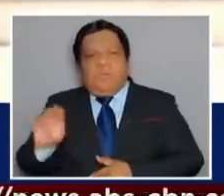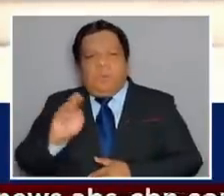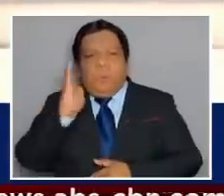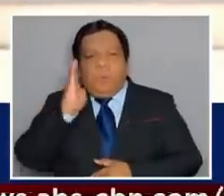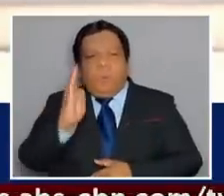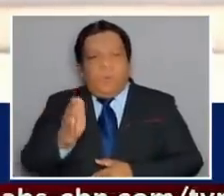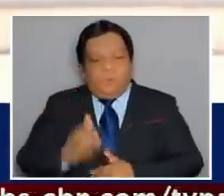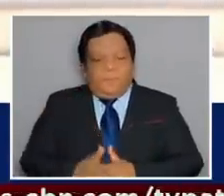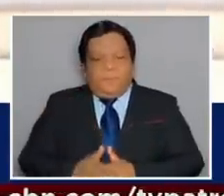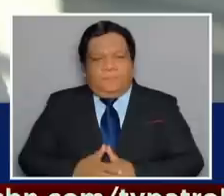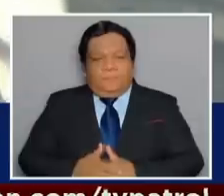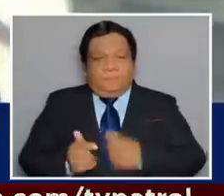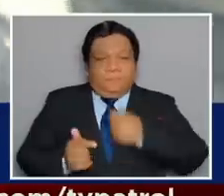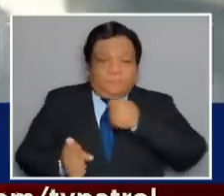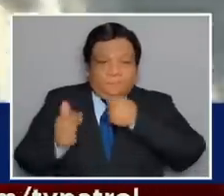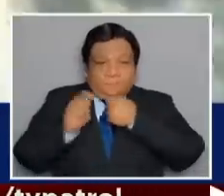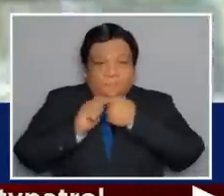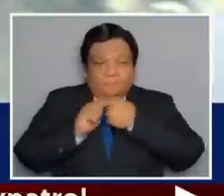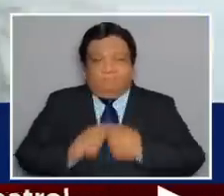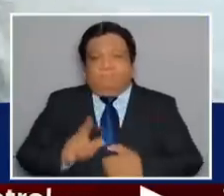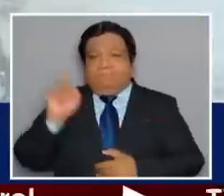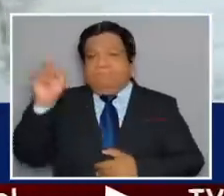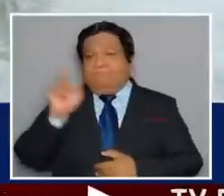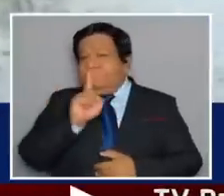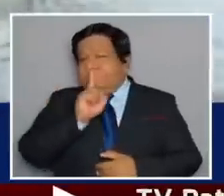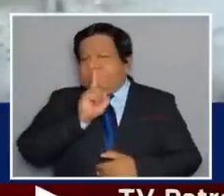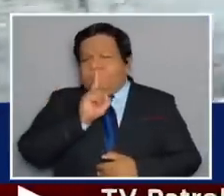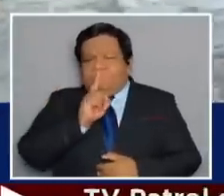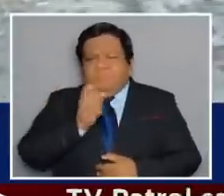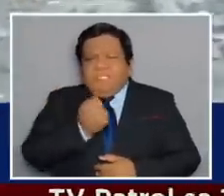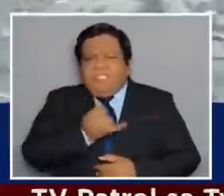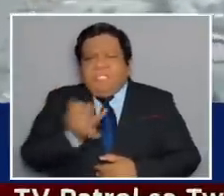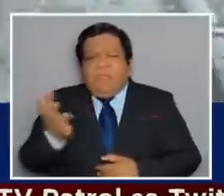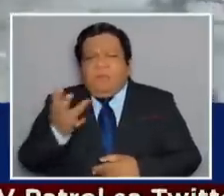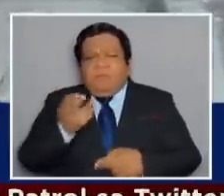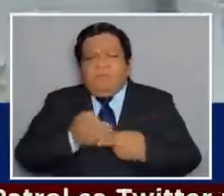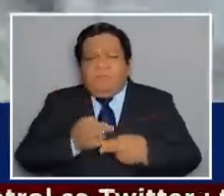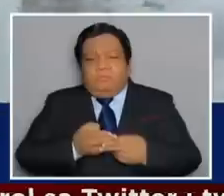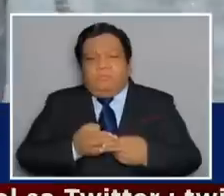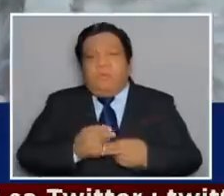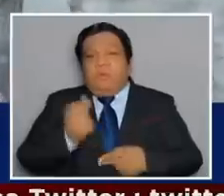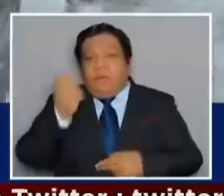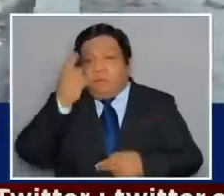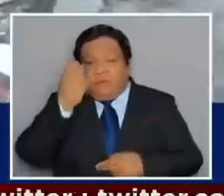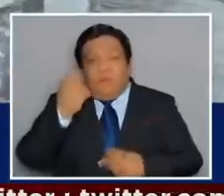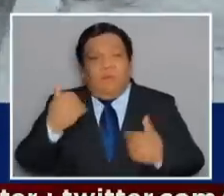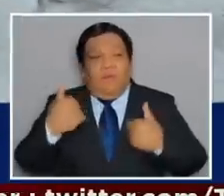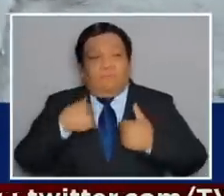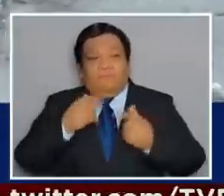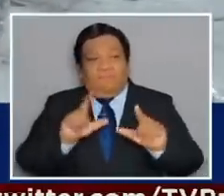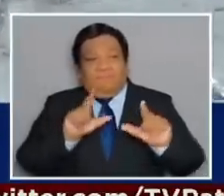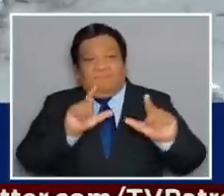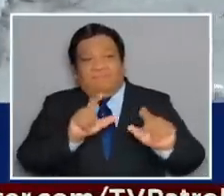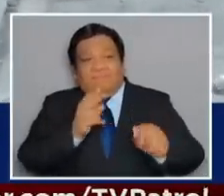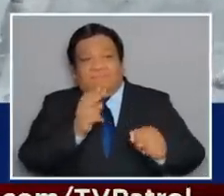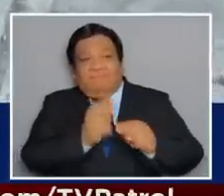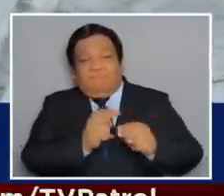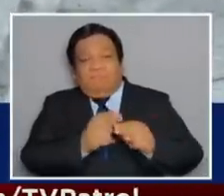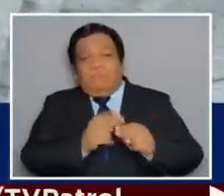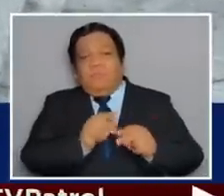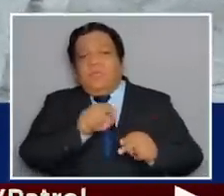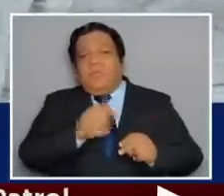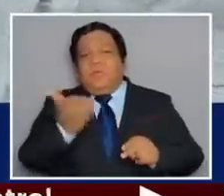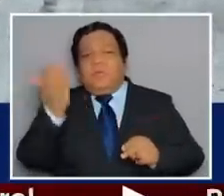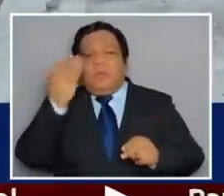ang balakasuhan ng mga otoridad. Isa sa mga lumulutang na pangalan ay kay dating Bureau of Corrections Chief Gerald Bantag. Dati nang itinanggi